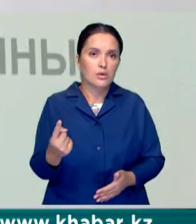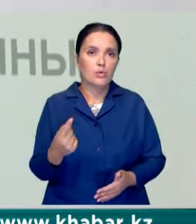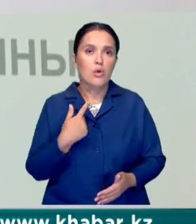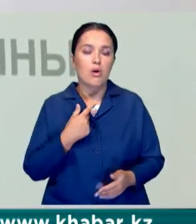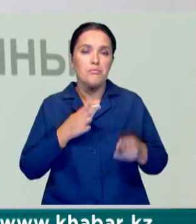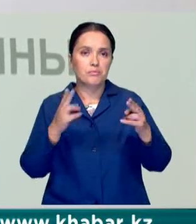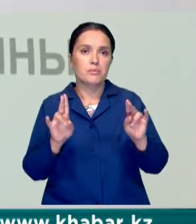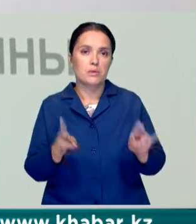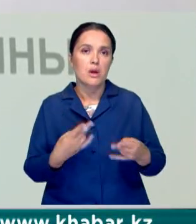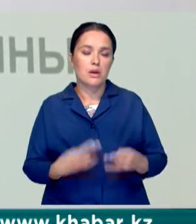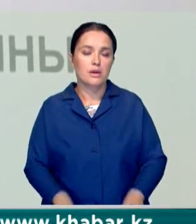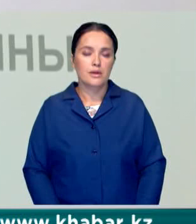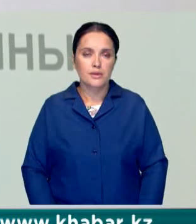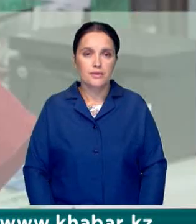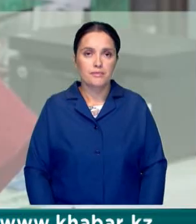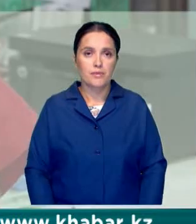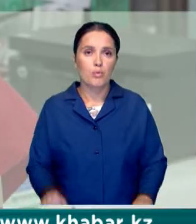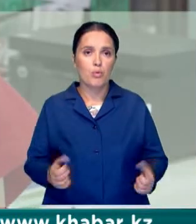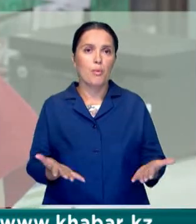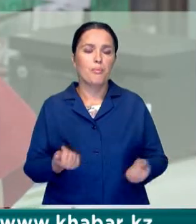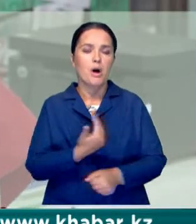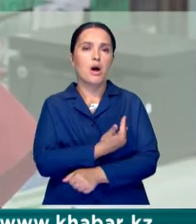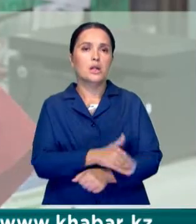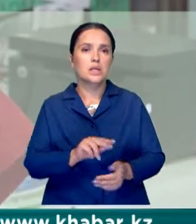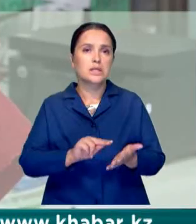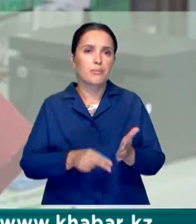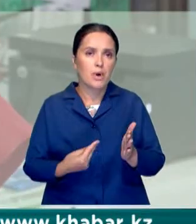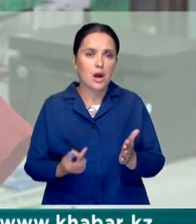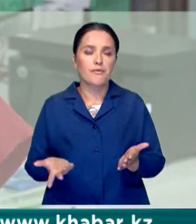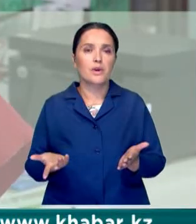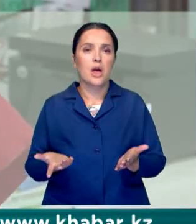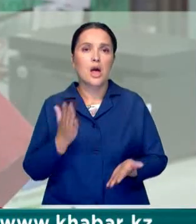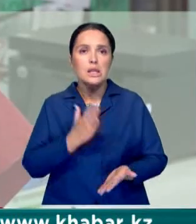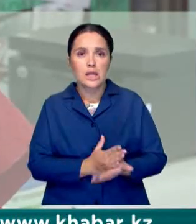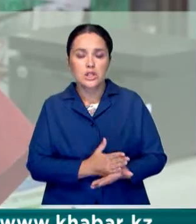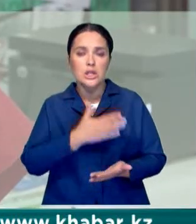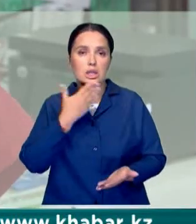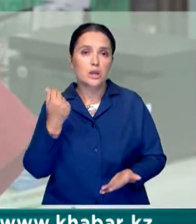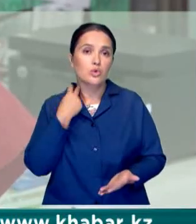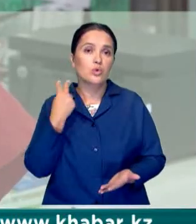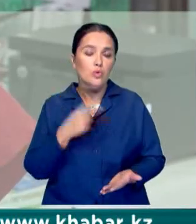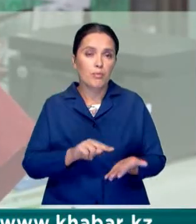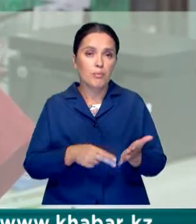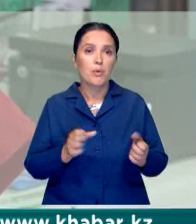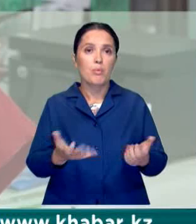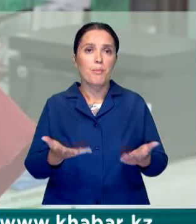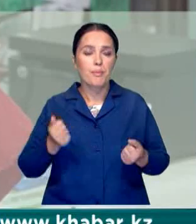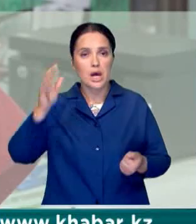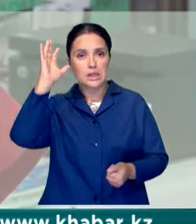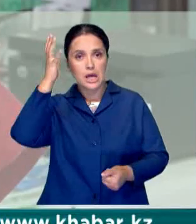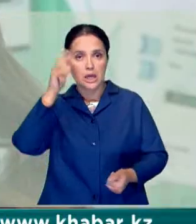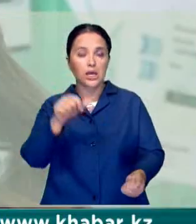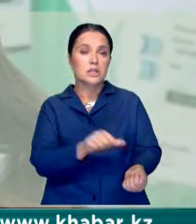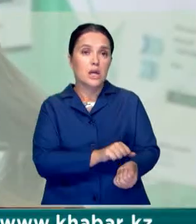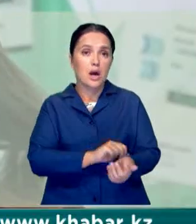обязательно ехать туда. То есть здесь можно получить адресные справки о наличии, например, несудимости, справки,